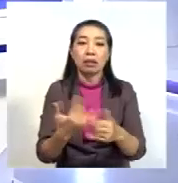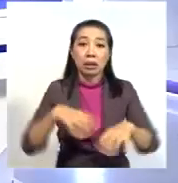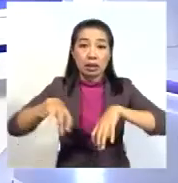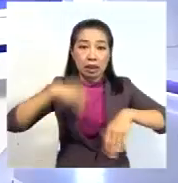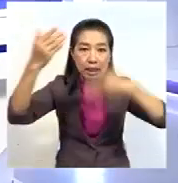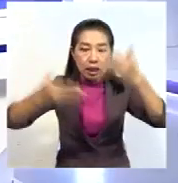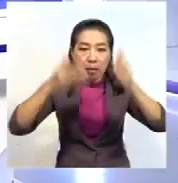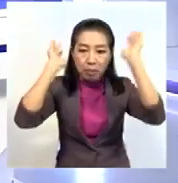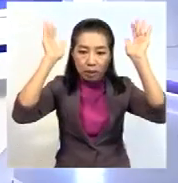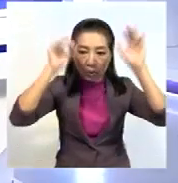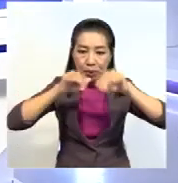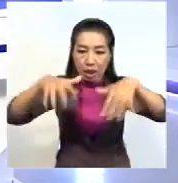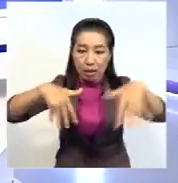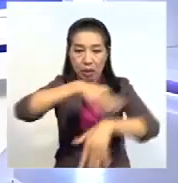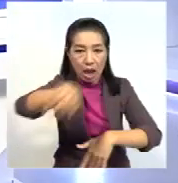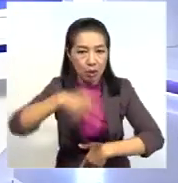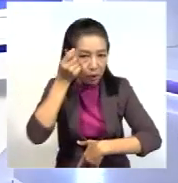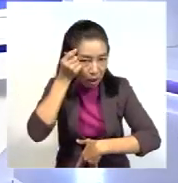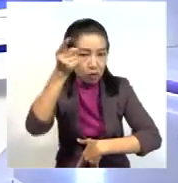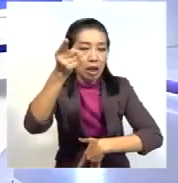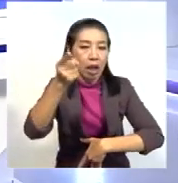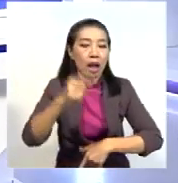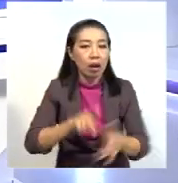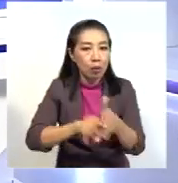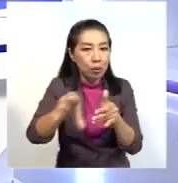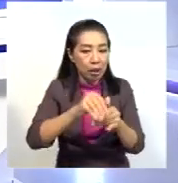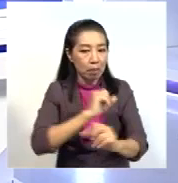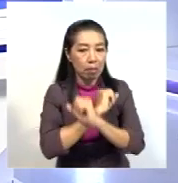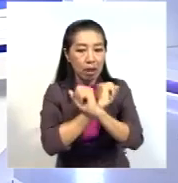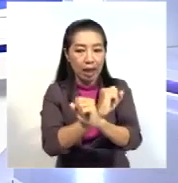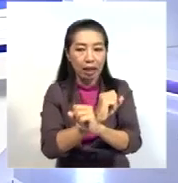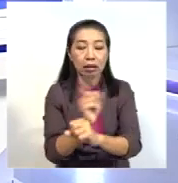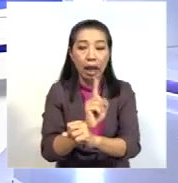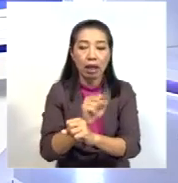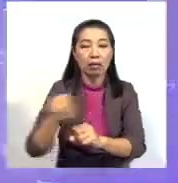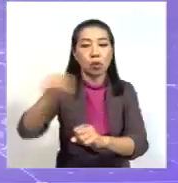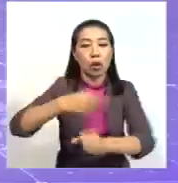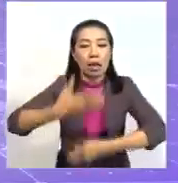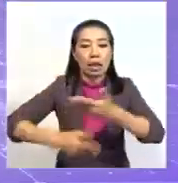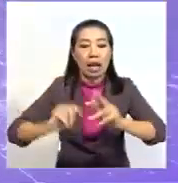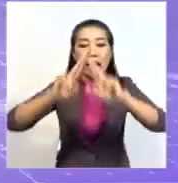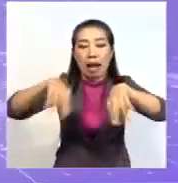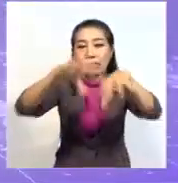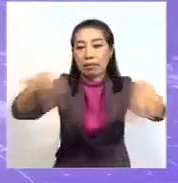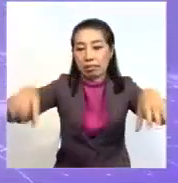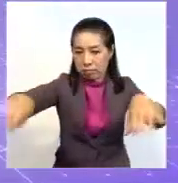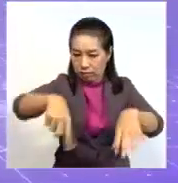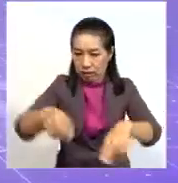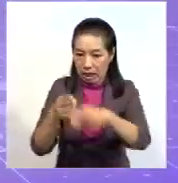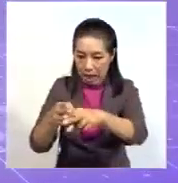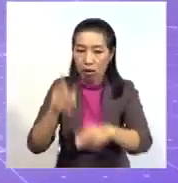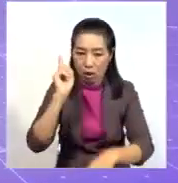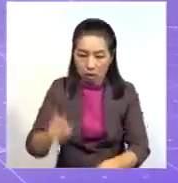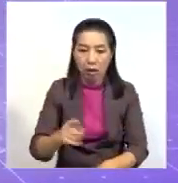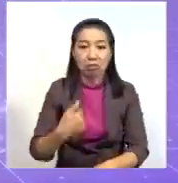็นการสร้างความเข้าใจในการป้องกันการติดเชื้อไวรัสโควิด -19 ให้กับผู้ประกอบการในตลาดคือคนที่อยู่ในตลาดเองก็ต้องมั่น